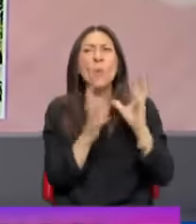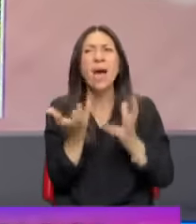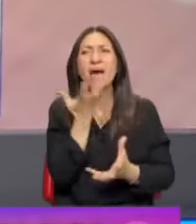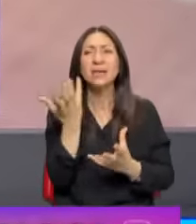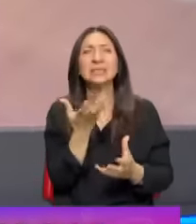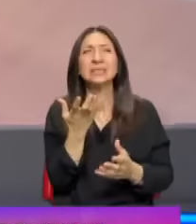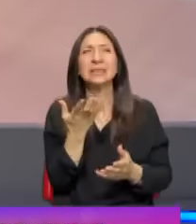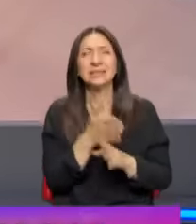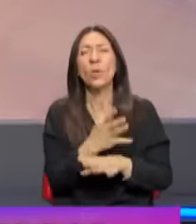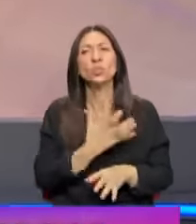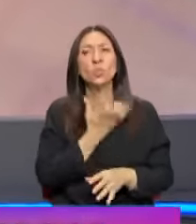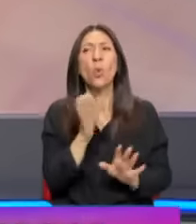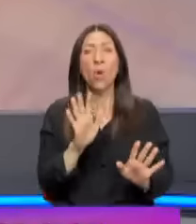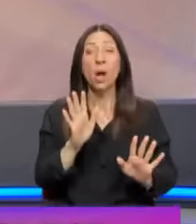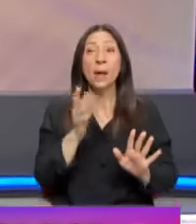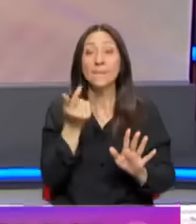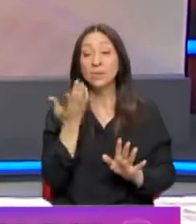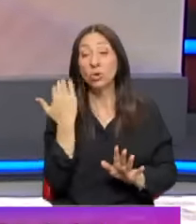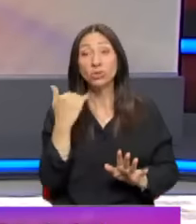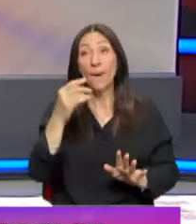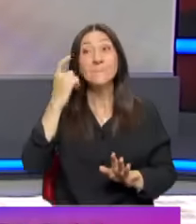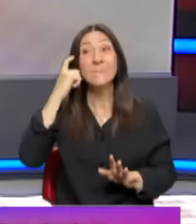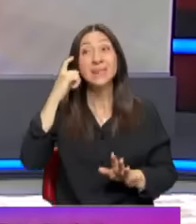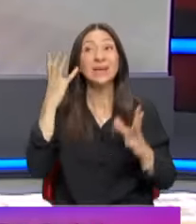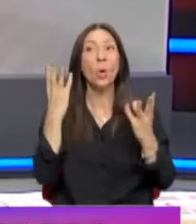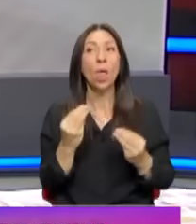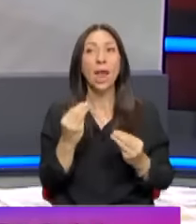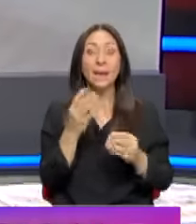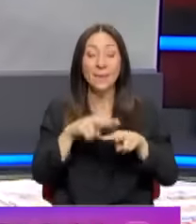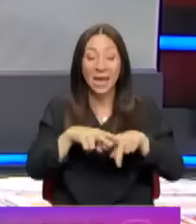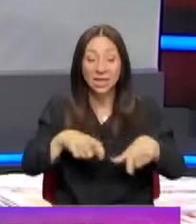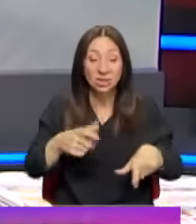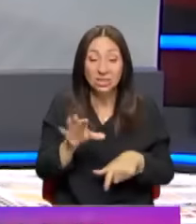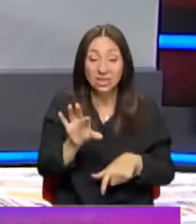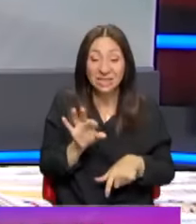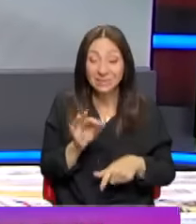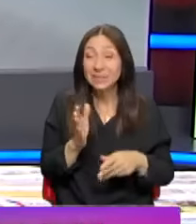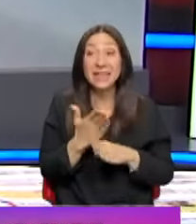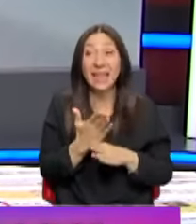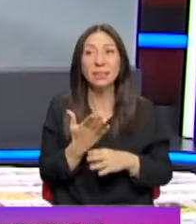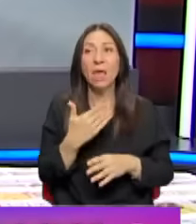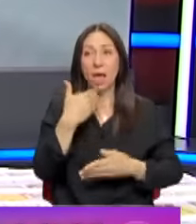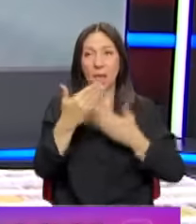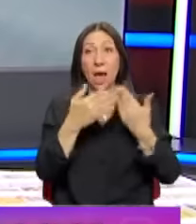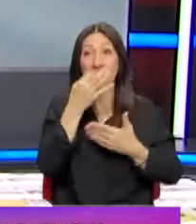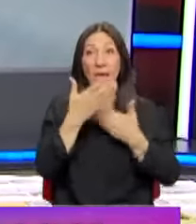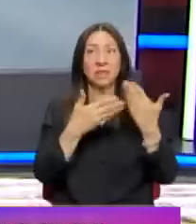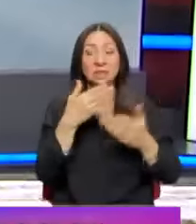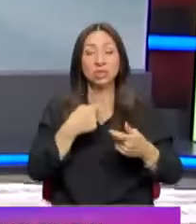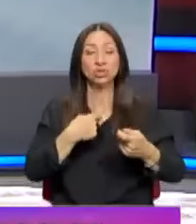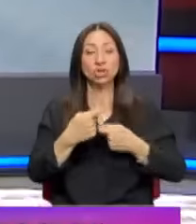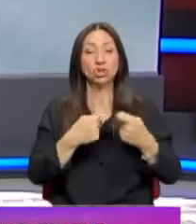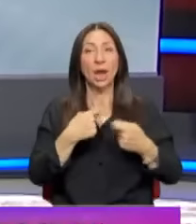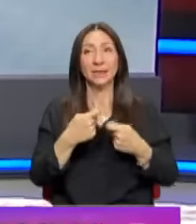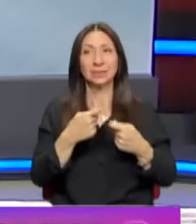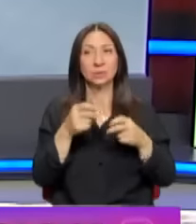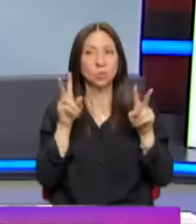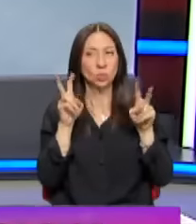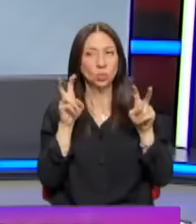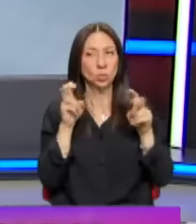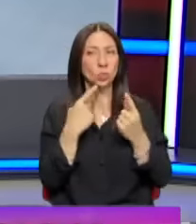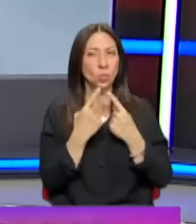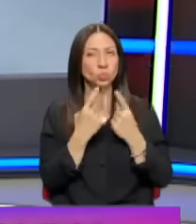aslına bakarsanız. Az evvel mantık olarak başlığını neden seçtiğimizi anlatırken, haberi aktarırken ticaret